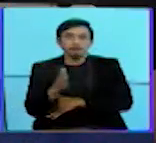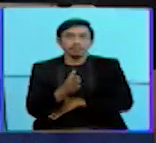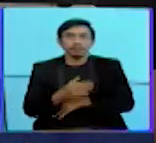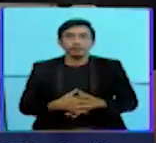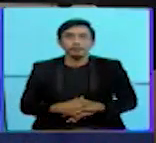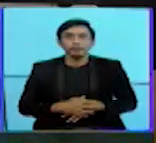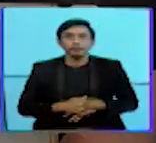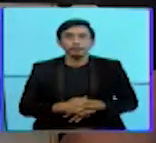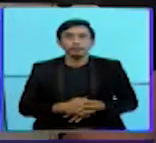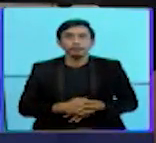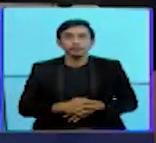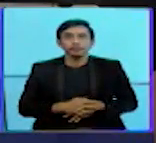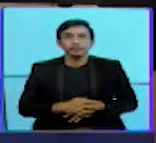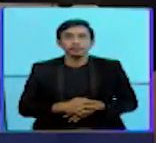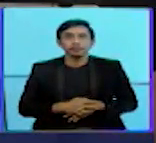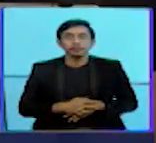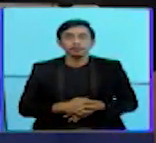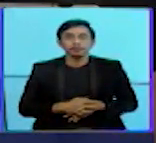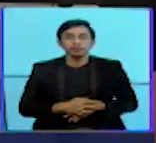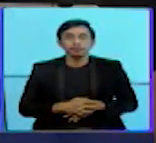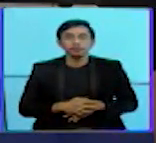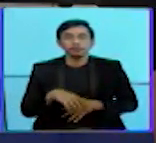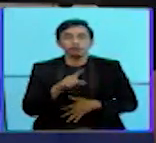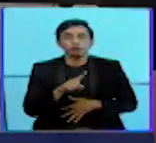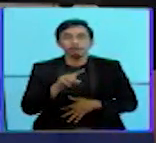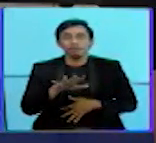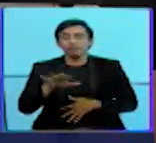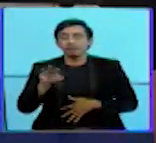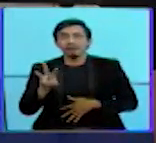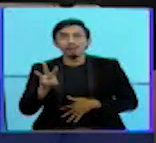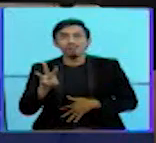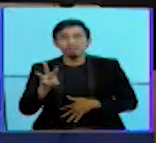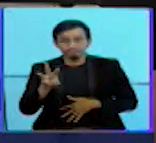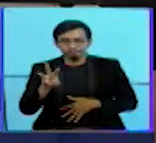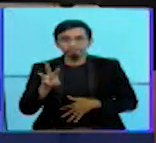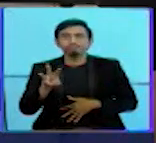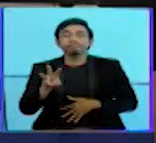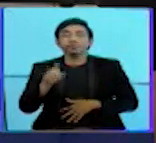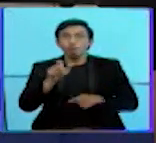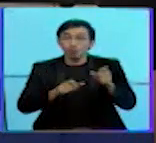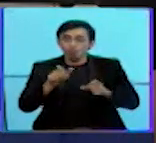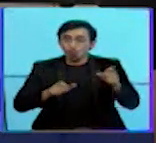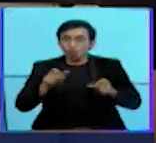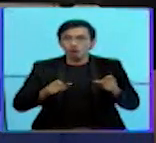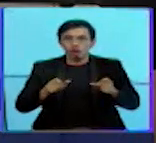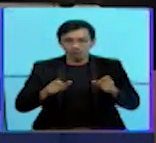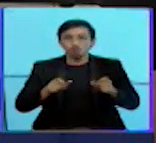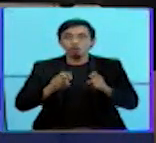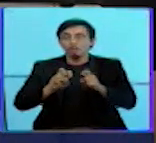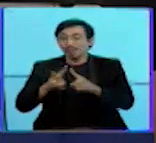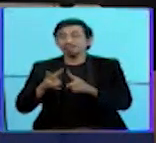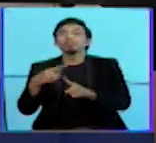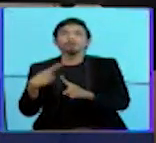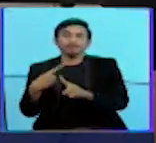kmudian dari 153 dikurangi 12 orang yang positif menjadi